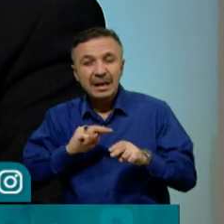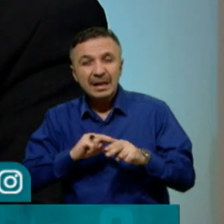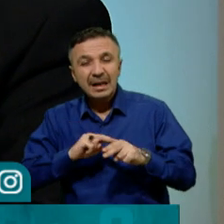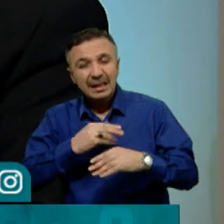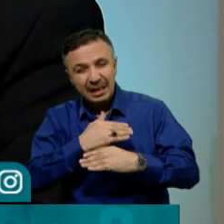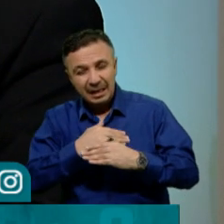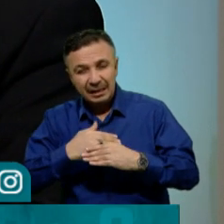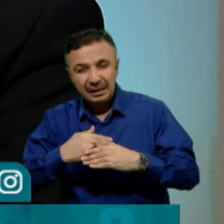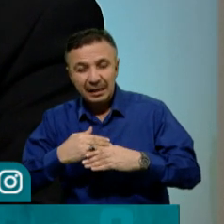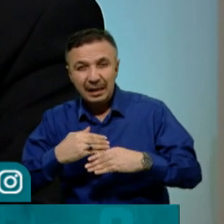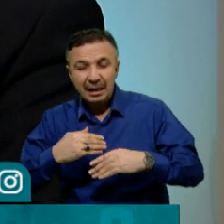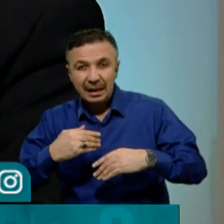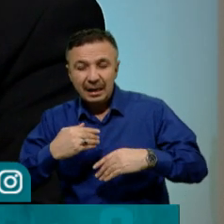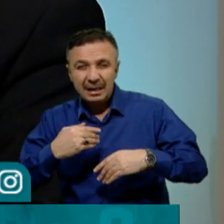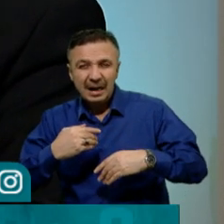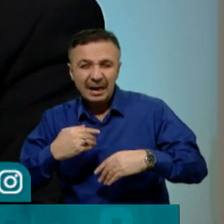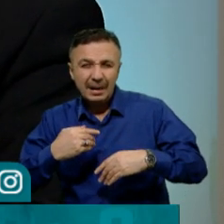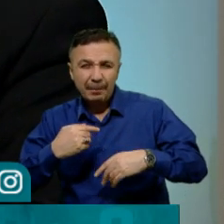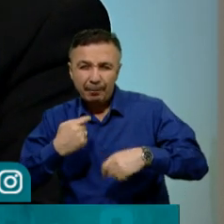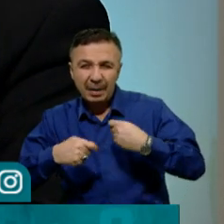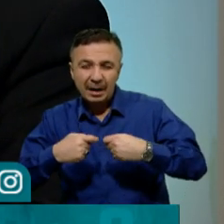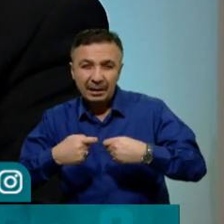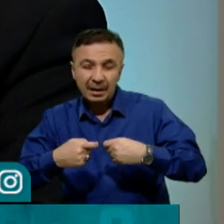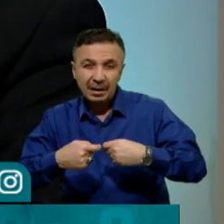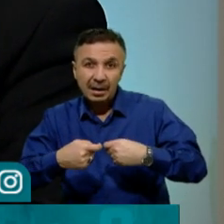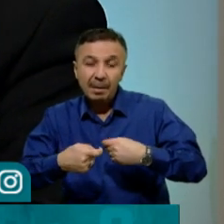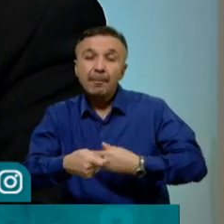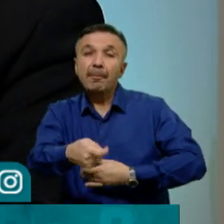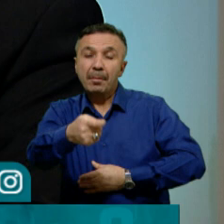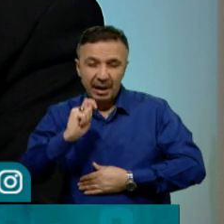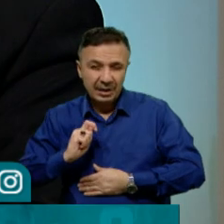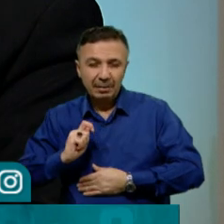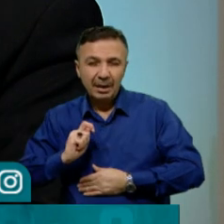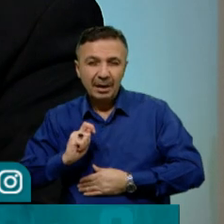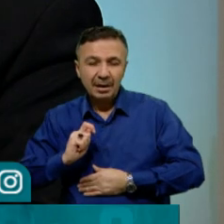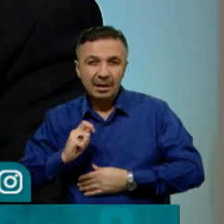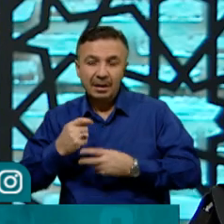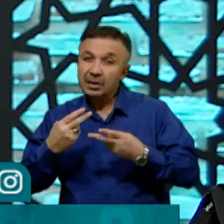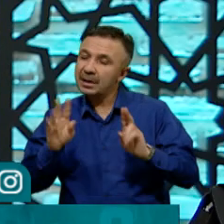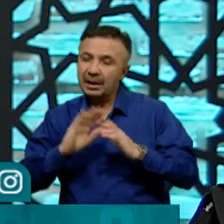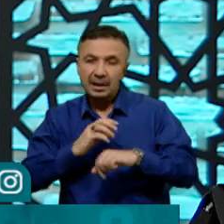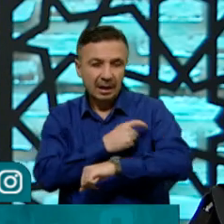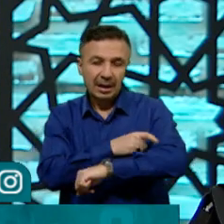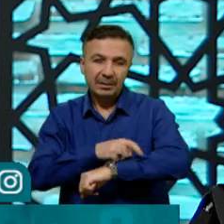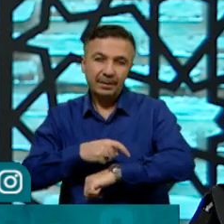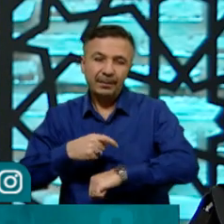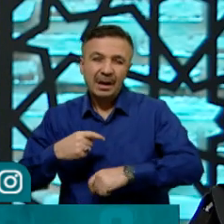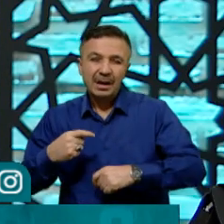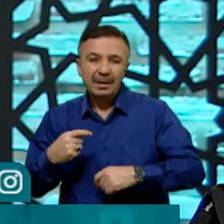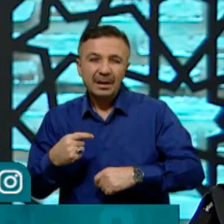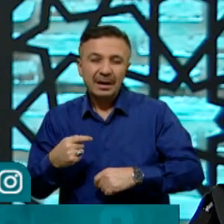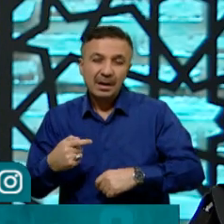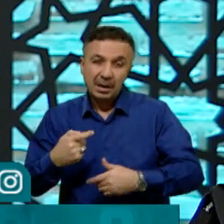almak caiz değildir Bu bir bu bir ikincisi yine nakit para gibi olan